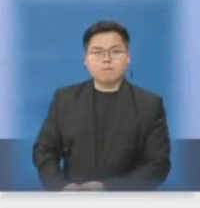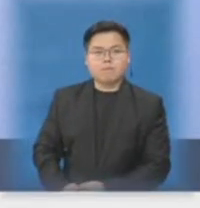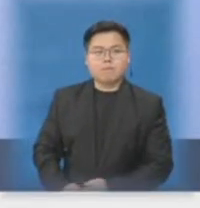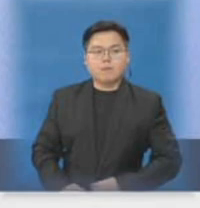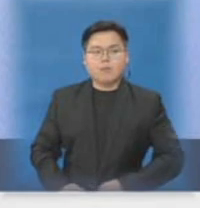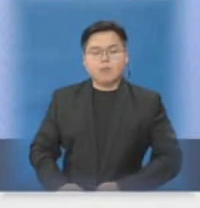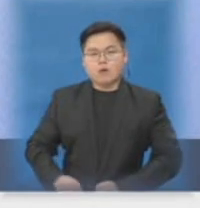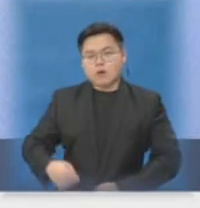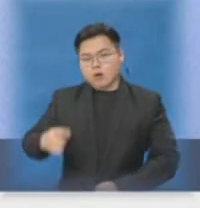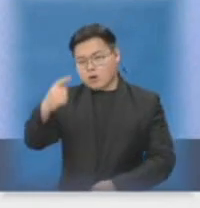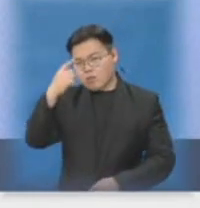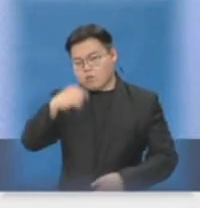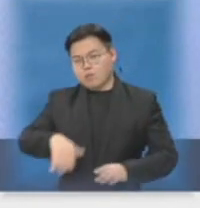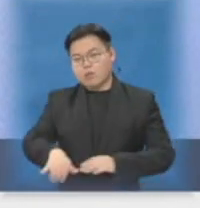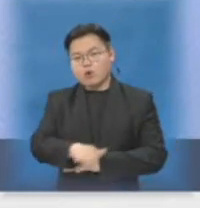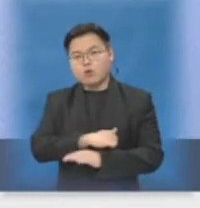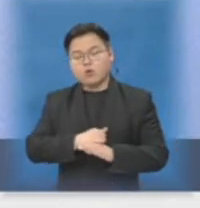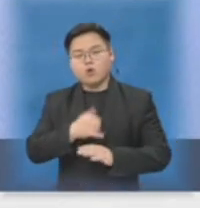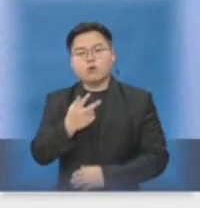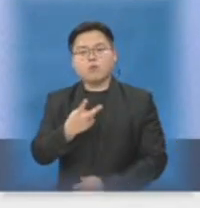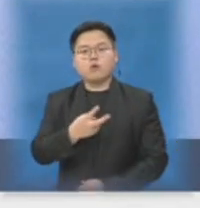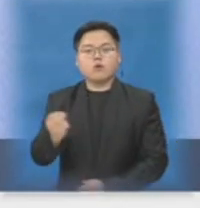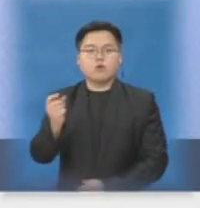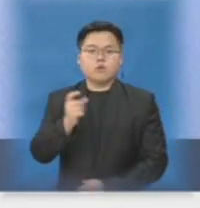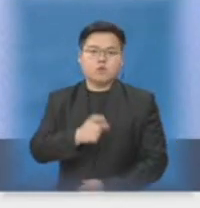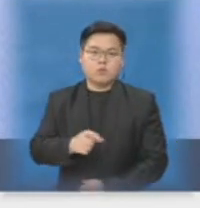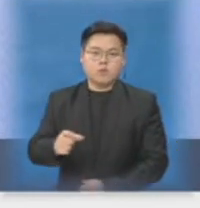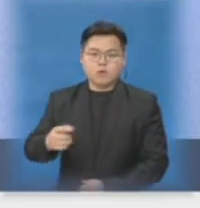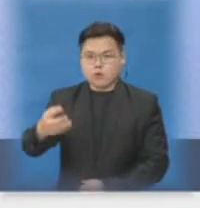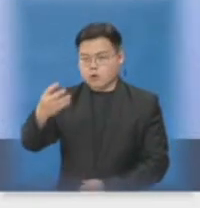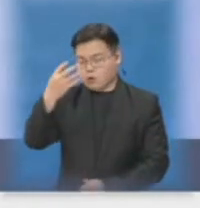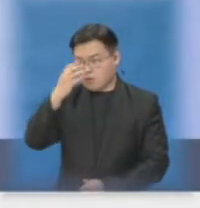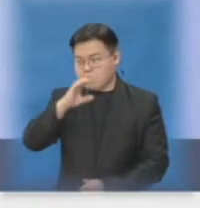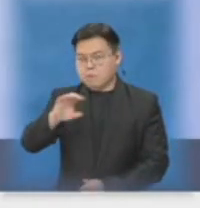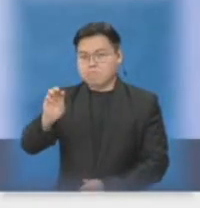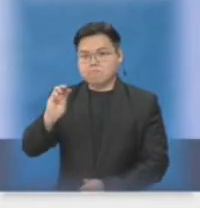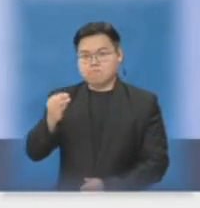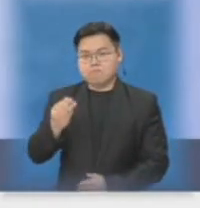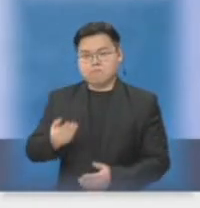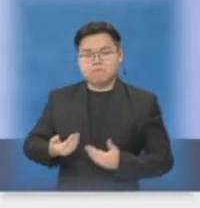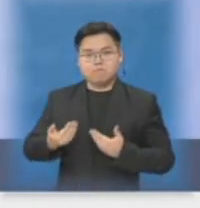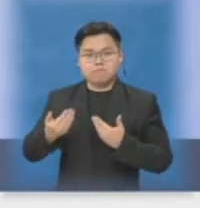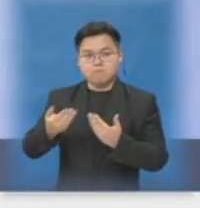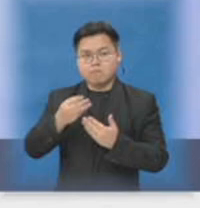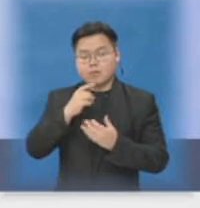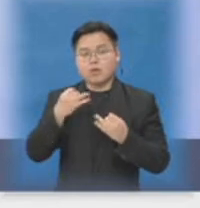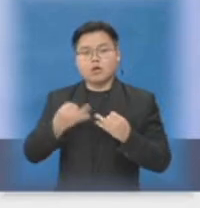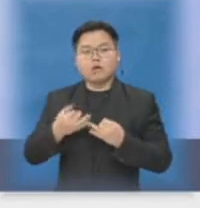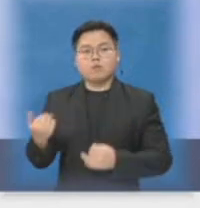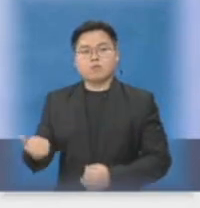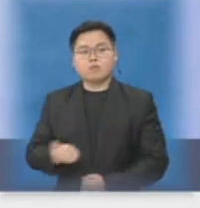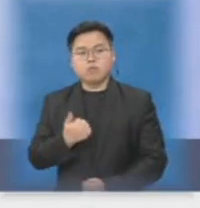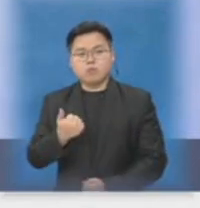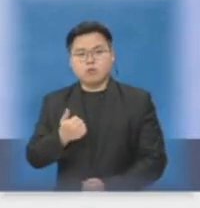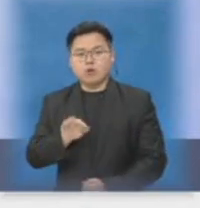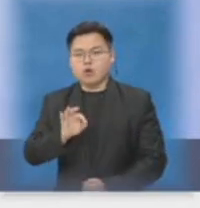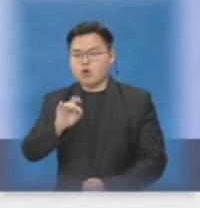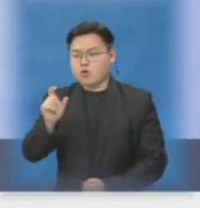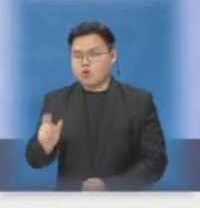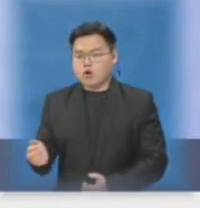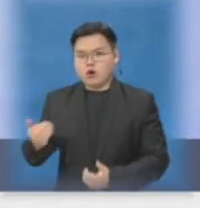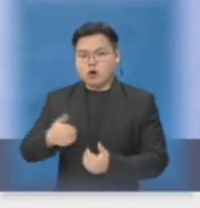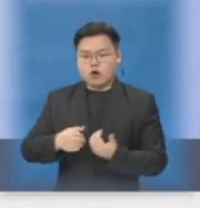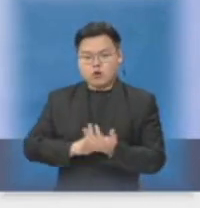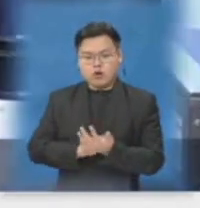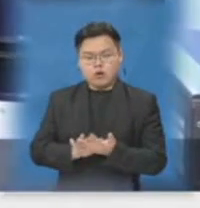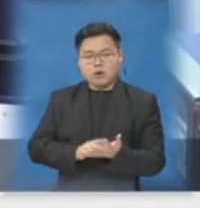За улсын хэмжээнд 3200 орчим хүн төрийн албаны шалгалт өгч байна. Төрийн албаны шалгалт захимжсанаар хөндлөнгийн нөлөөгөөр ил тод